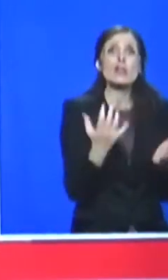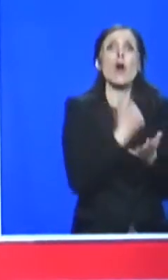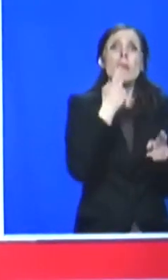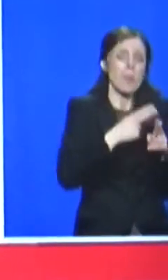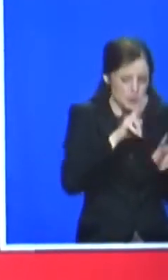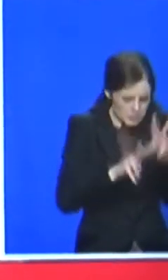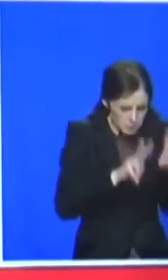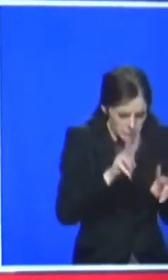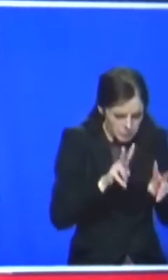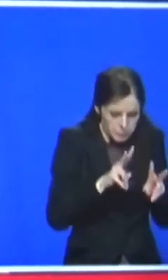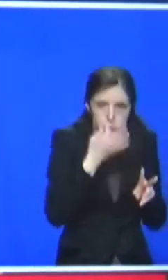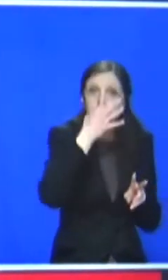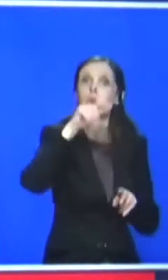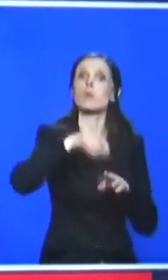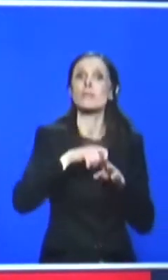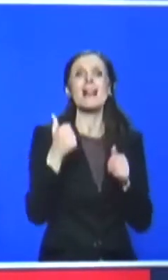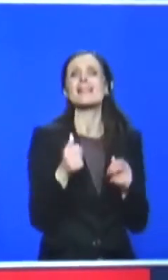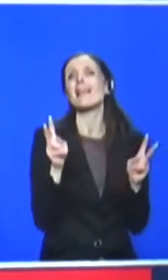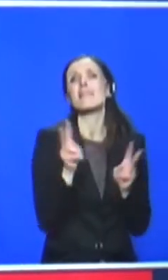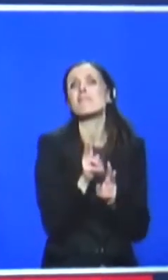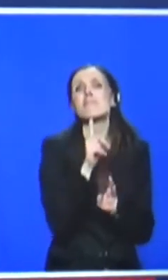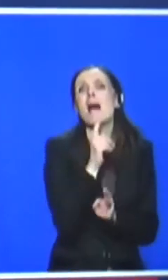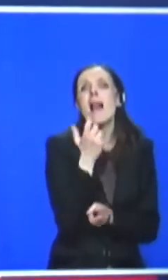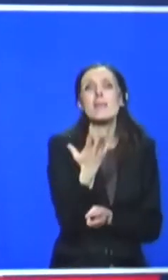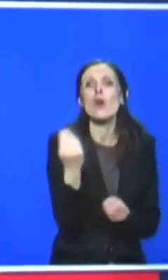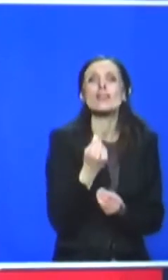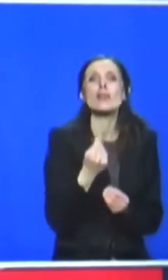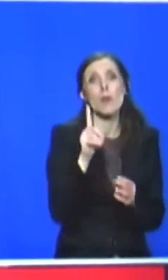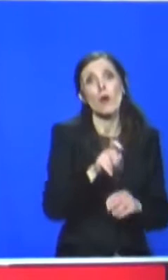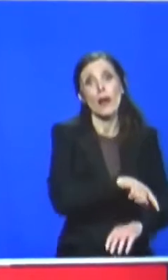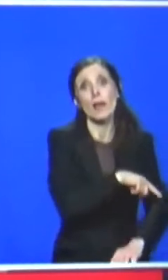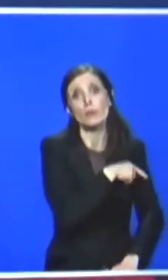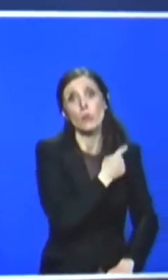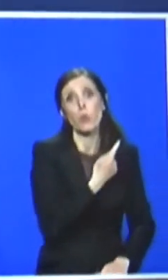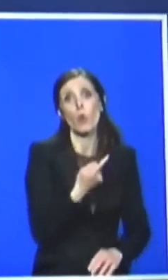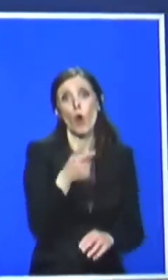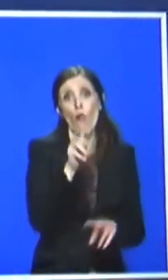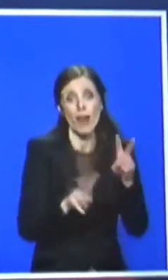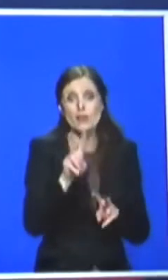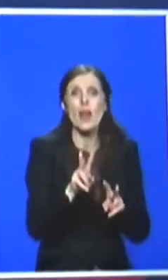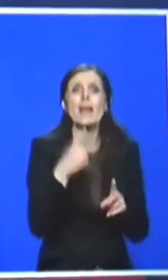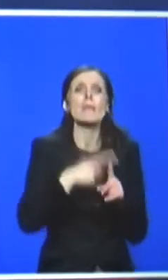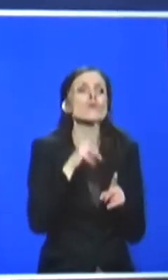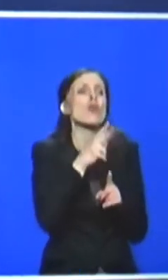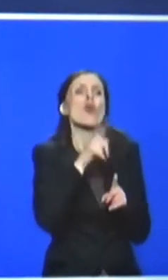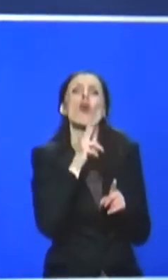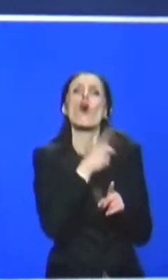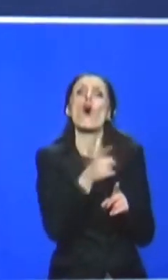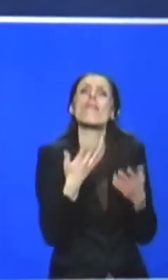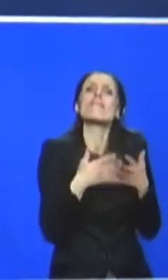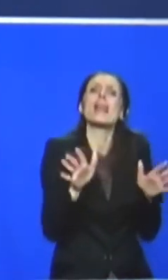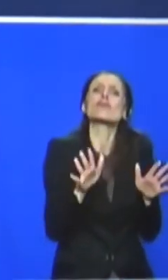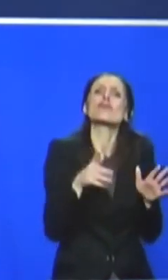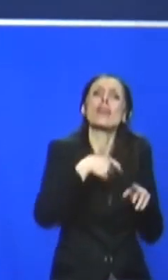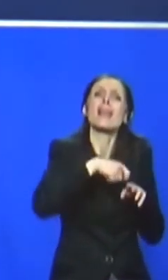uvijek u malom broju, zato što proces lečenja traje dugo i lečio pacijentima koji su od starta imali vrlo laku kliničku sliku. Kod njih period lečenja traje